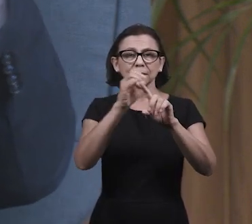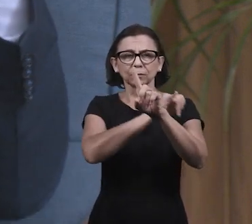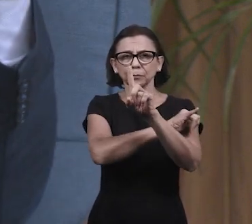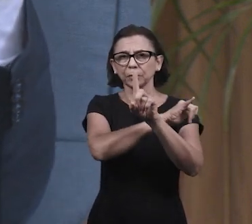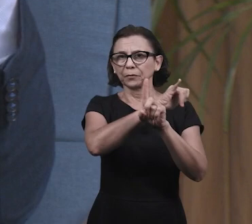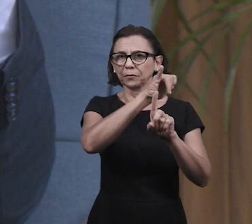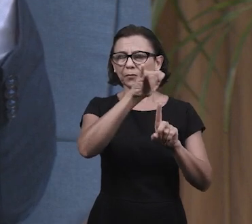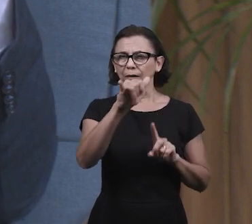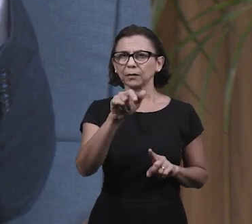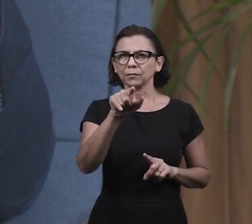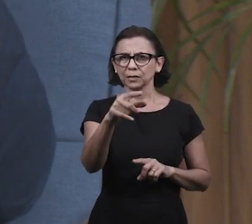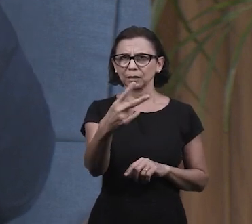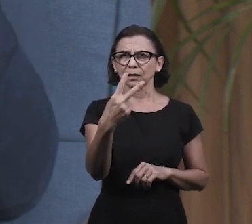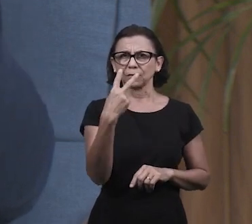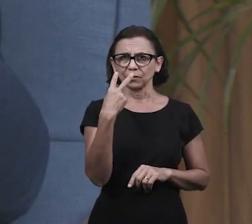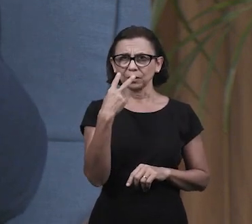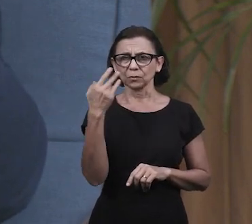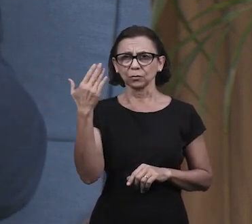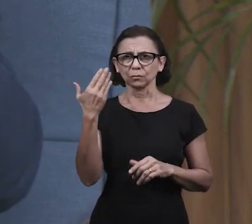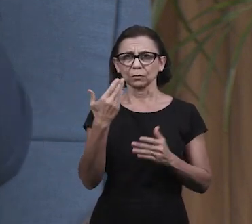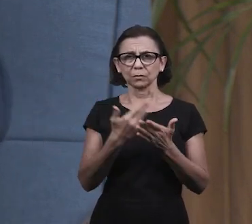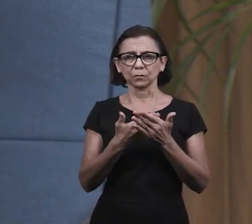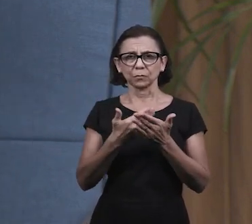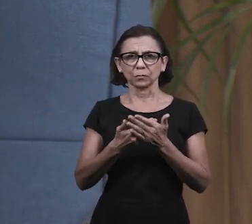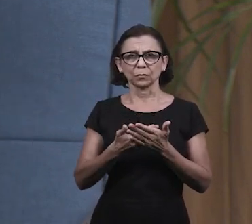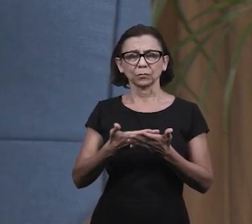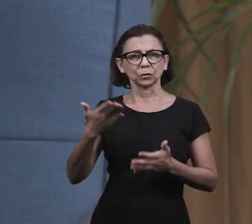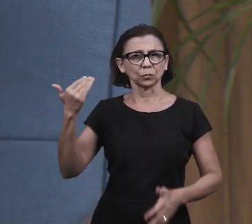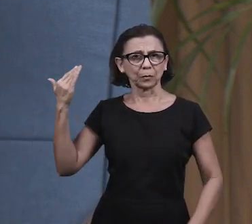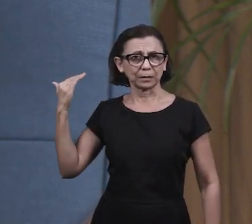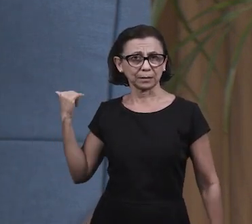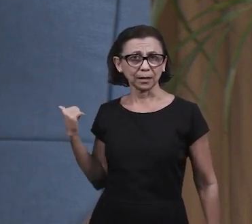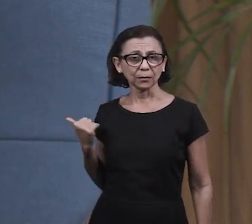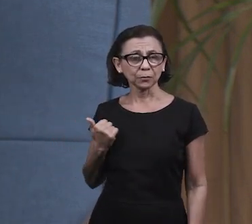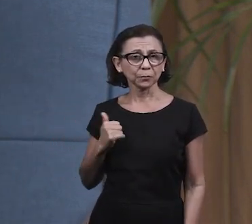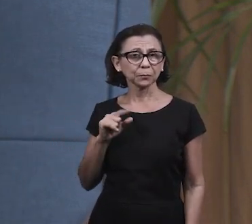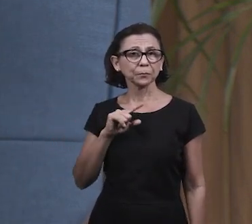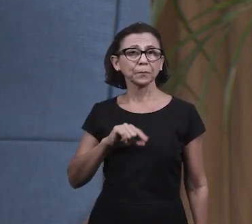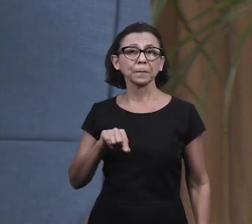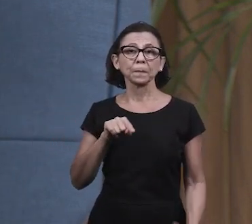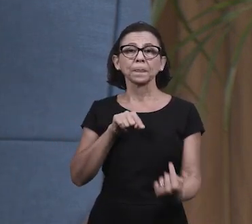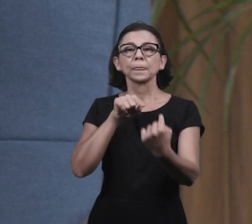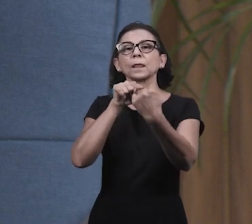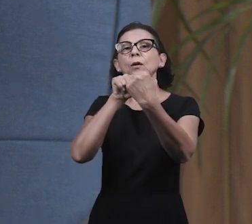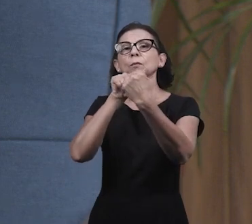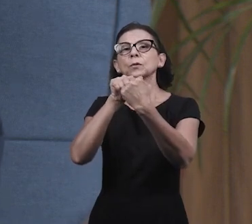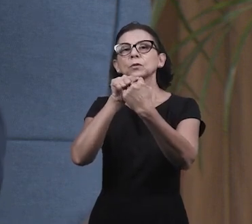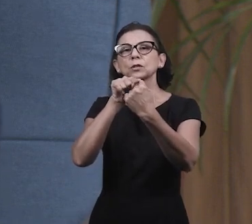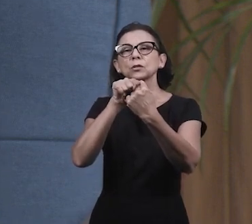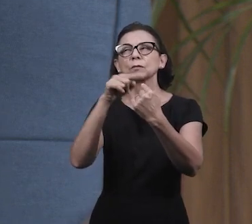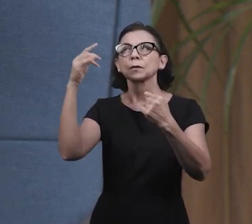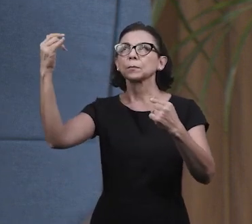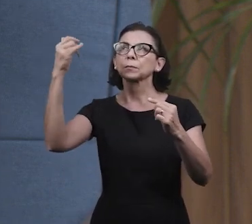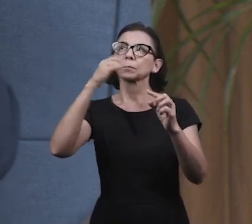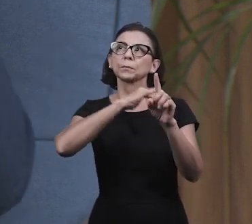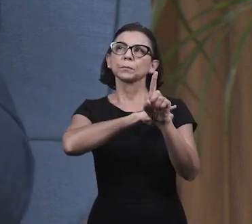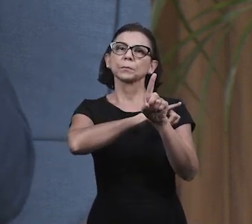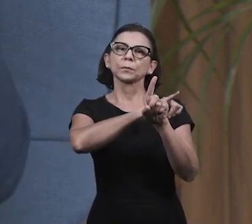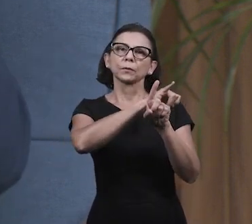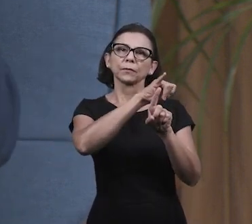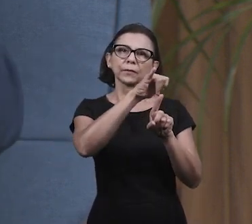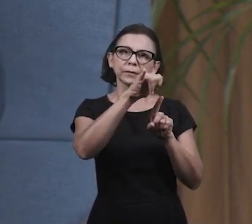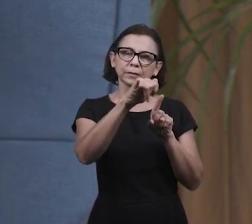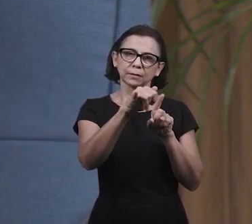si vous êtes attentif, si vous avez assisté les éditions précédentes de la formation, vous avez déjà observé cela. Notre objectif,